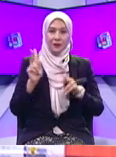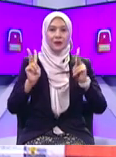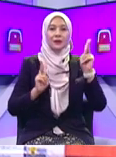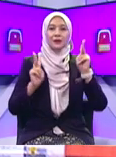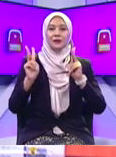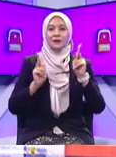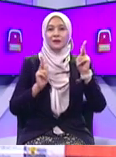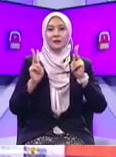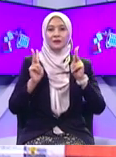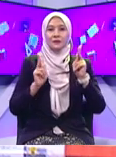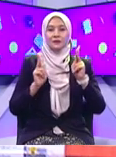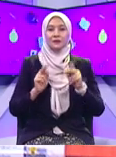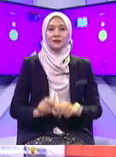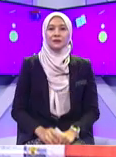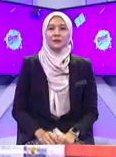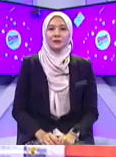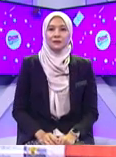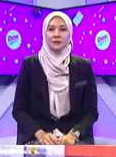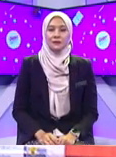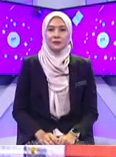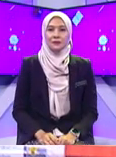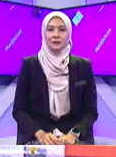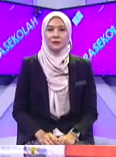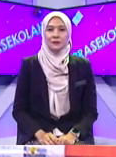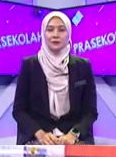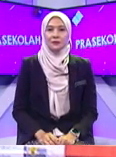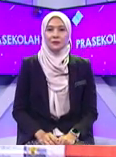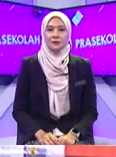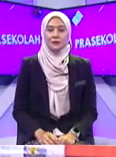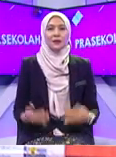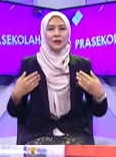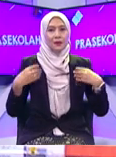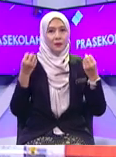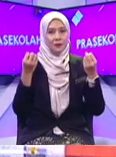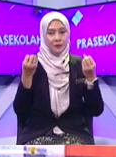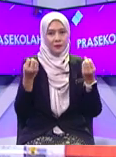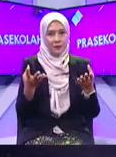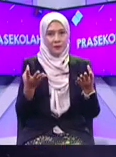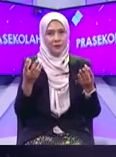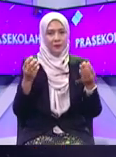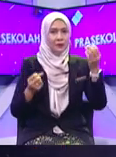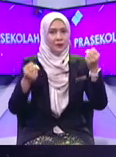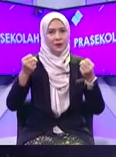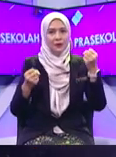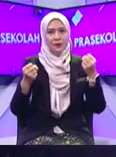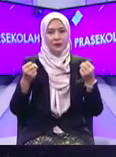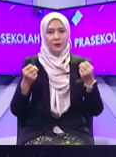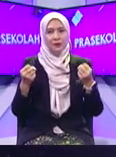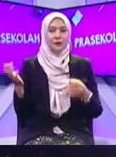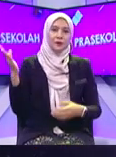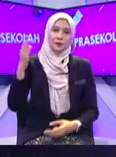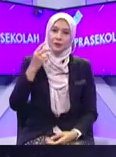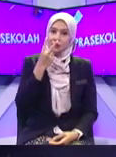oke sebelum tuh main oke Ada berapa di situ oke Jom kawan-kawan